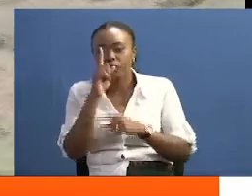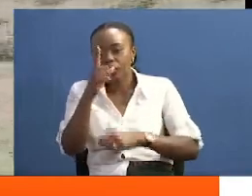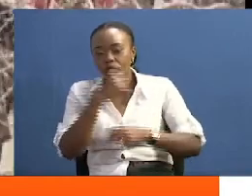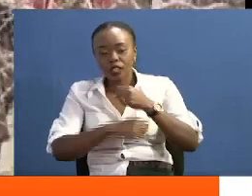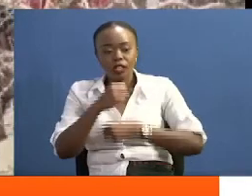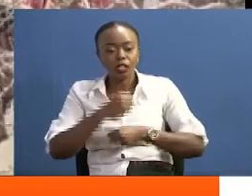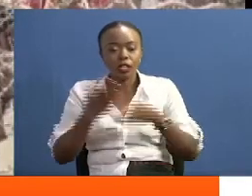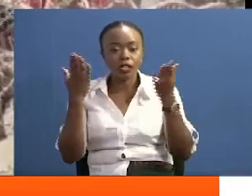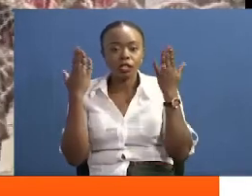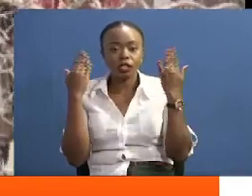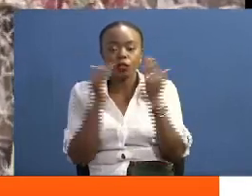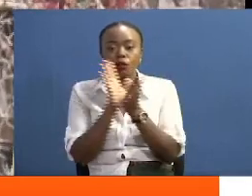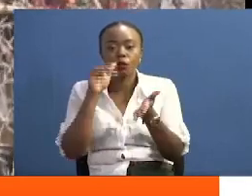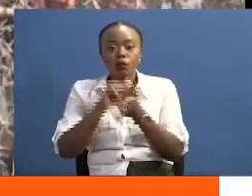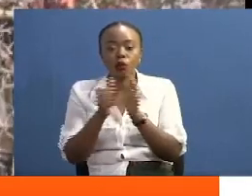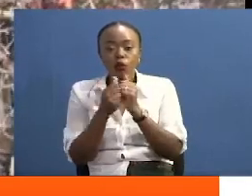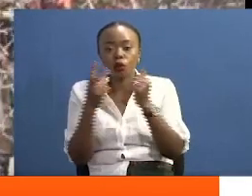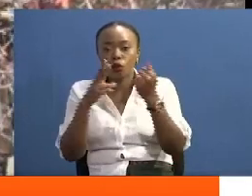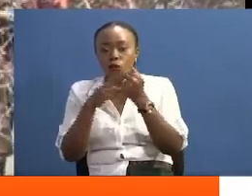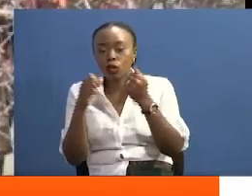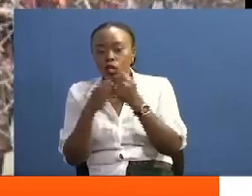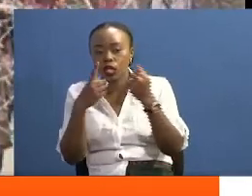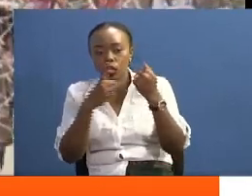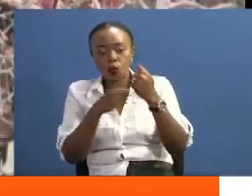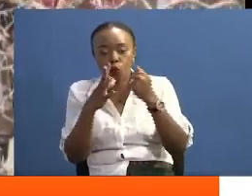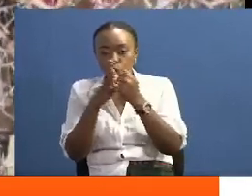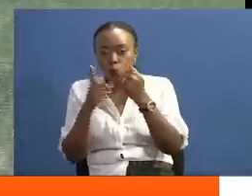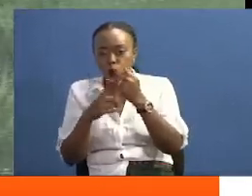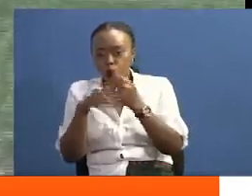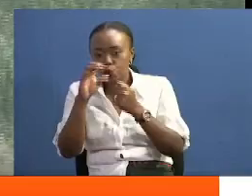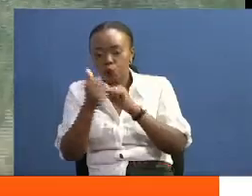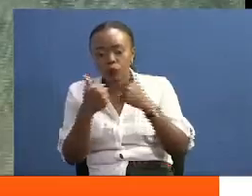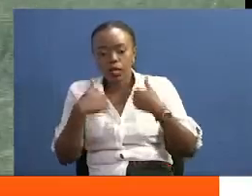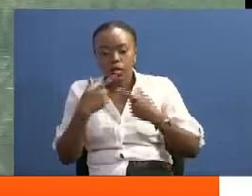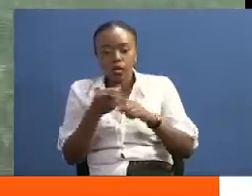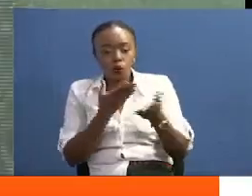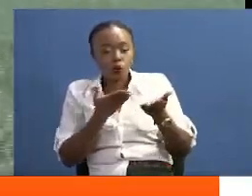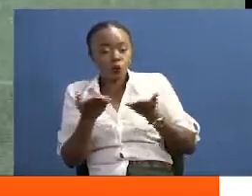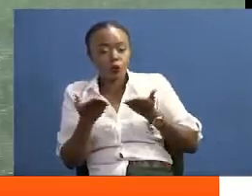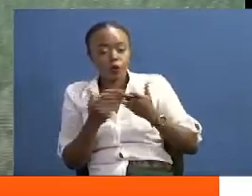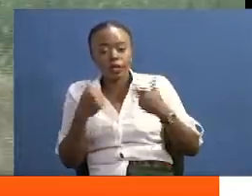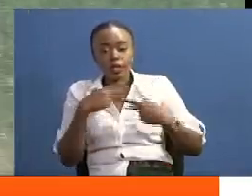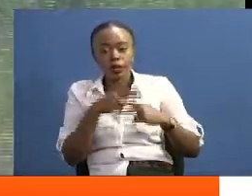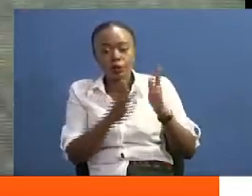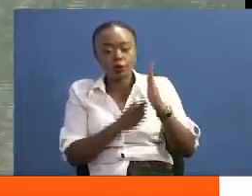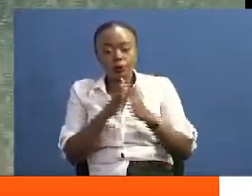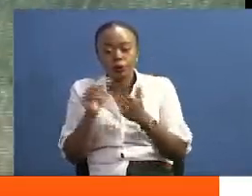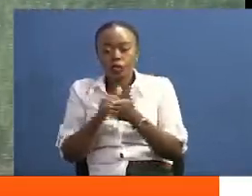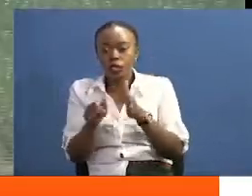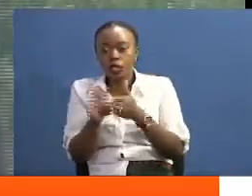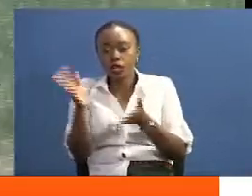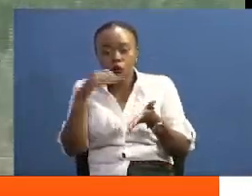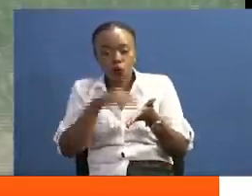mmoja uliopita, zaidi ya shilingi milioni 600 zilipatikana kupitia uhifadhi huo